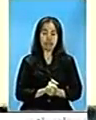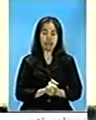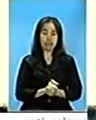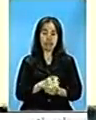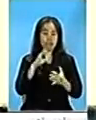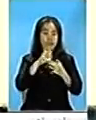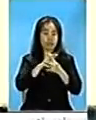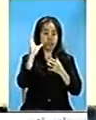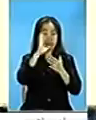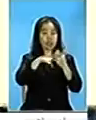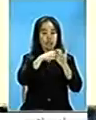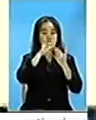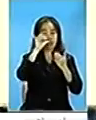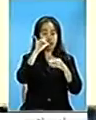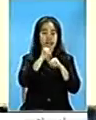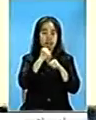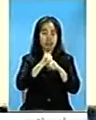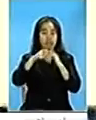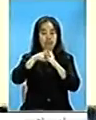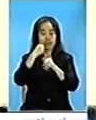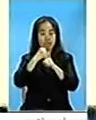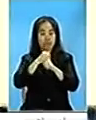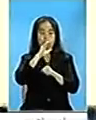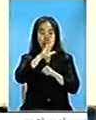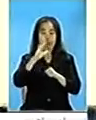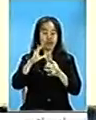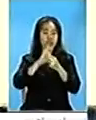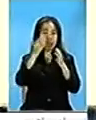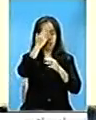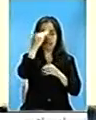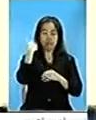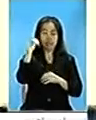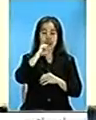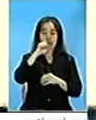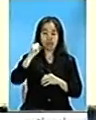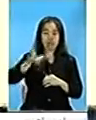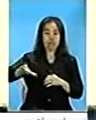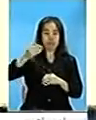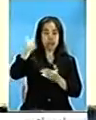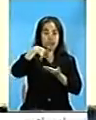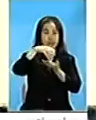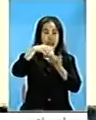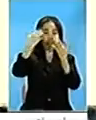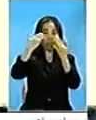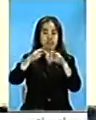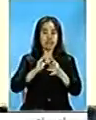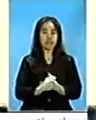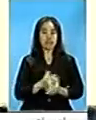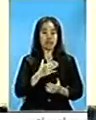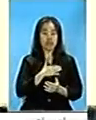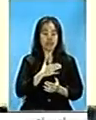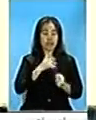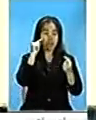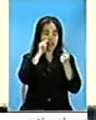ทธศาสตร์พันธกิจแล้วก็ผลงานนะครับเพราะว่าเพื่อนๆสสได้พูดไปมากแล้วแต่ถ้าเผื่อผมจะมองและ